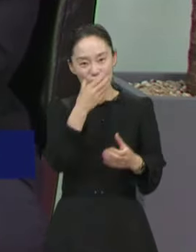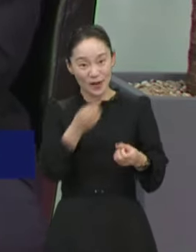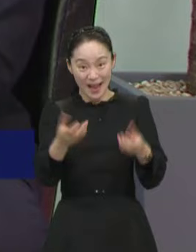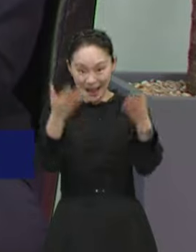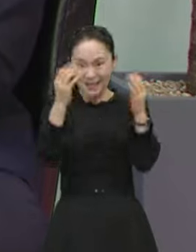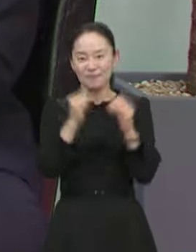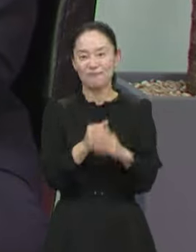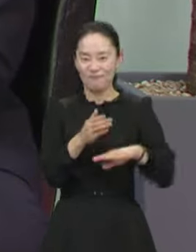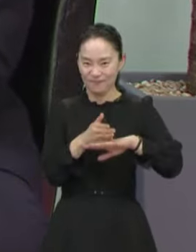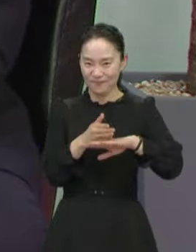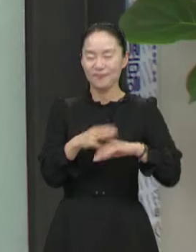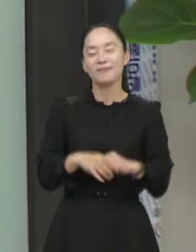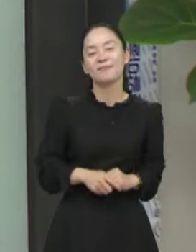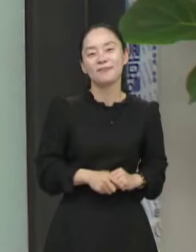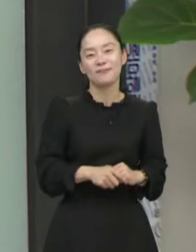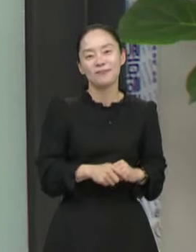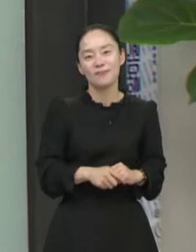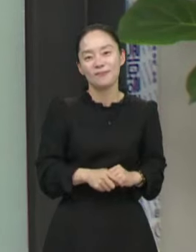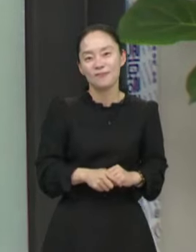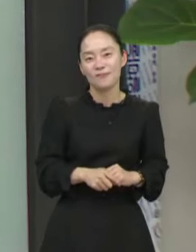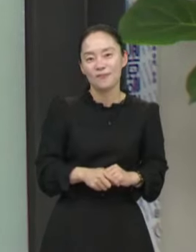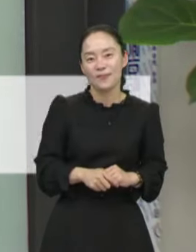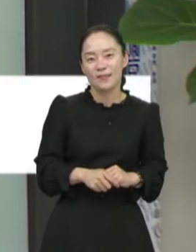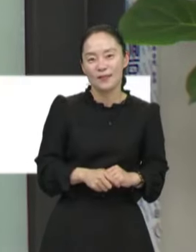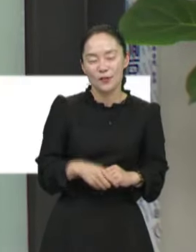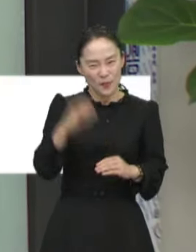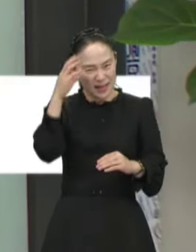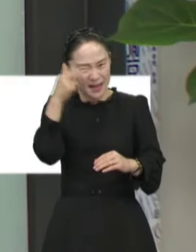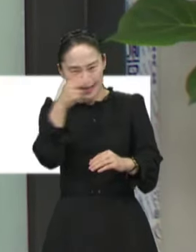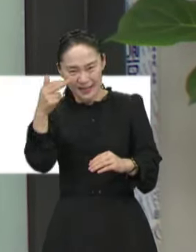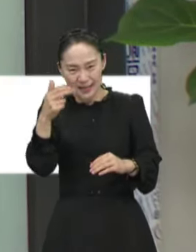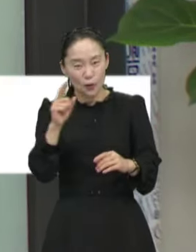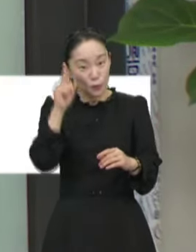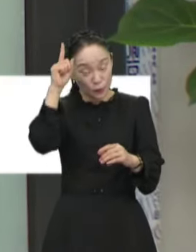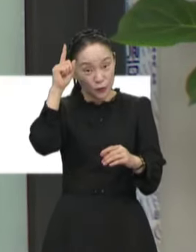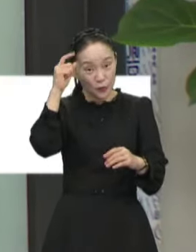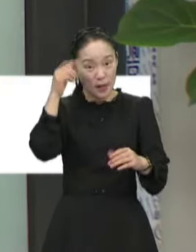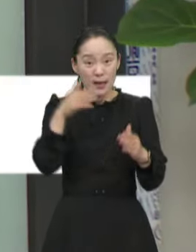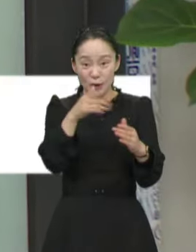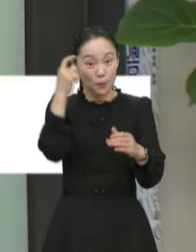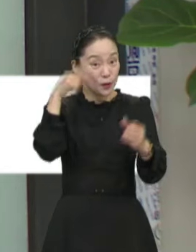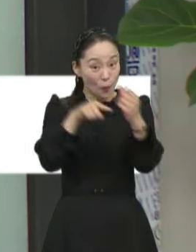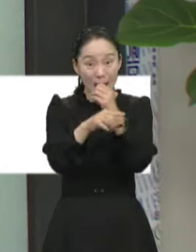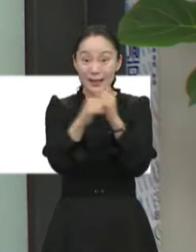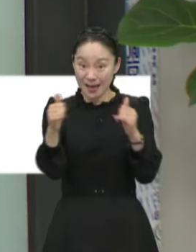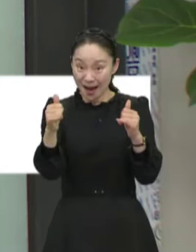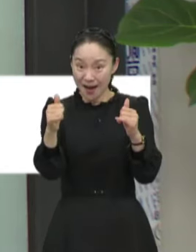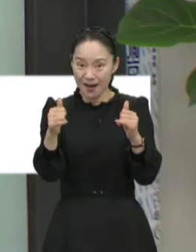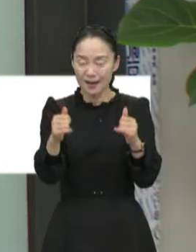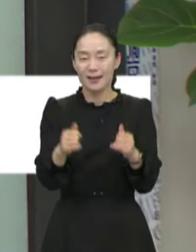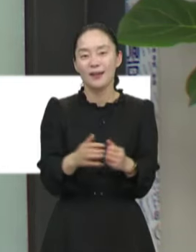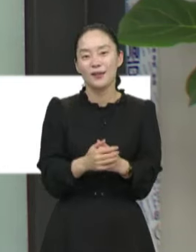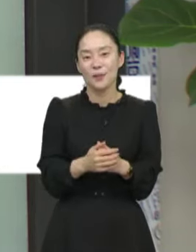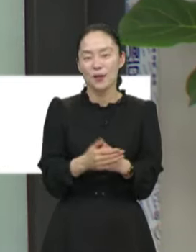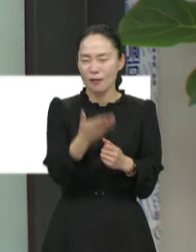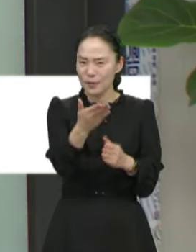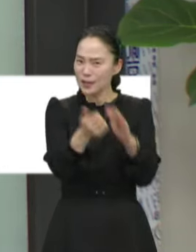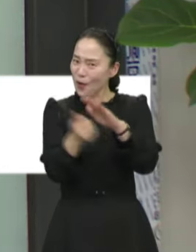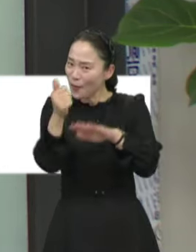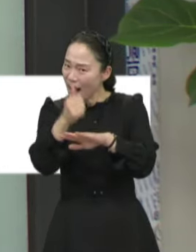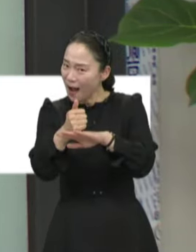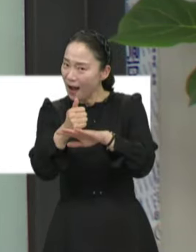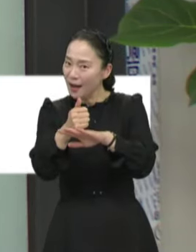축하드립니다 감사합니다 총망받는 우주항공 전문 과학자였고 때문에 그분야에서 더 성과를내는게